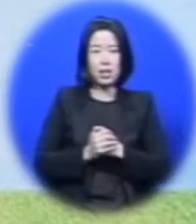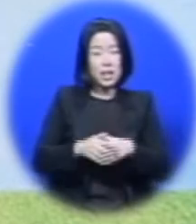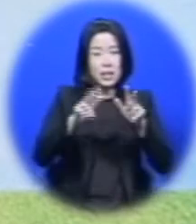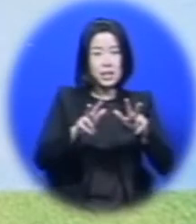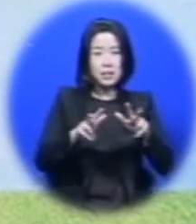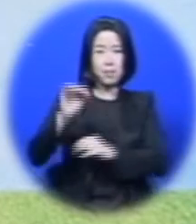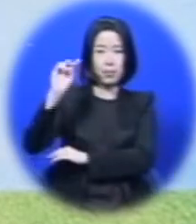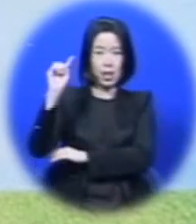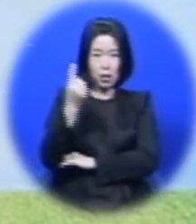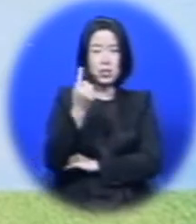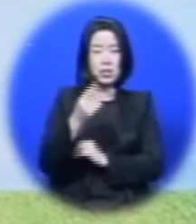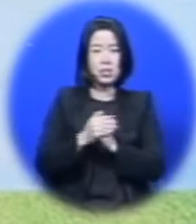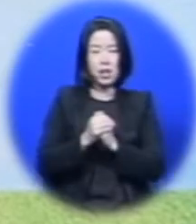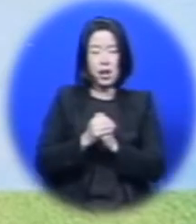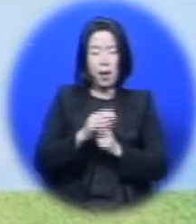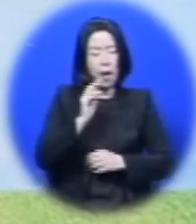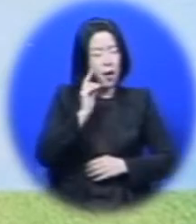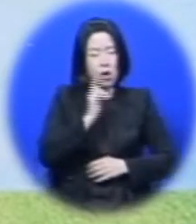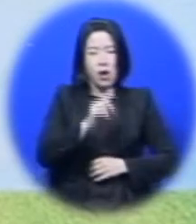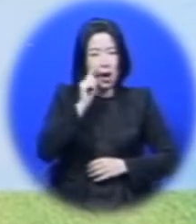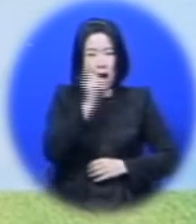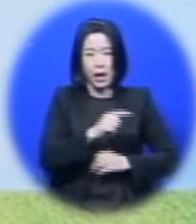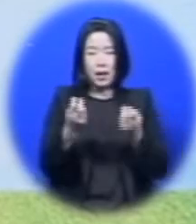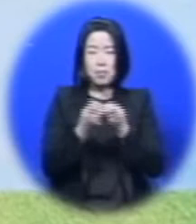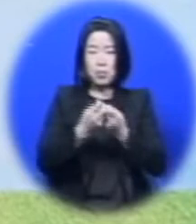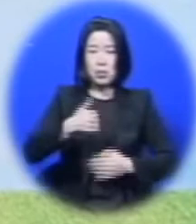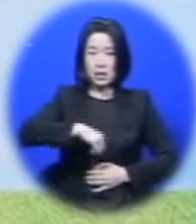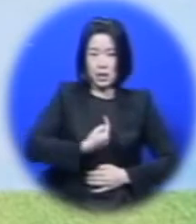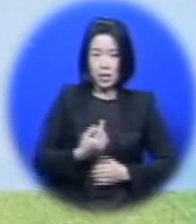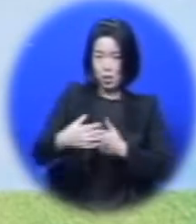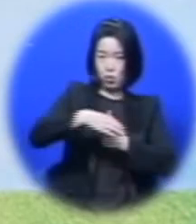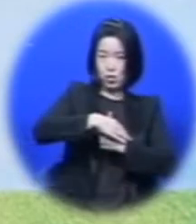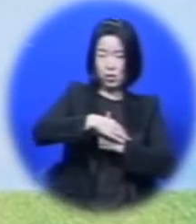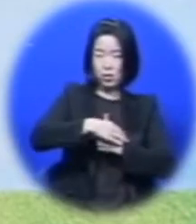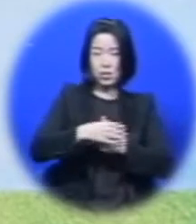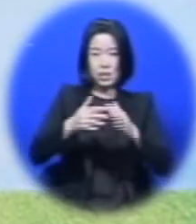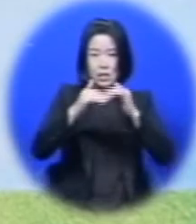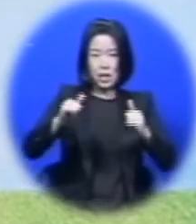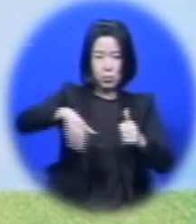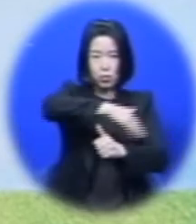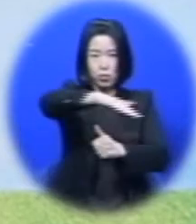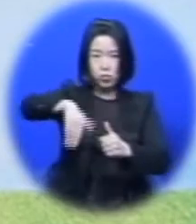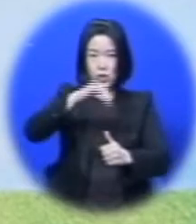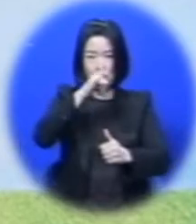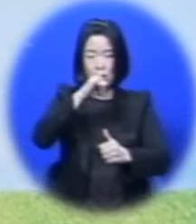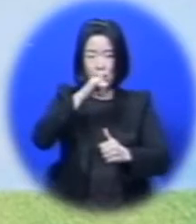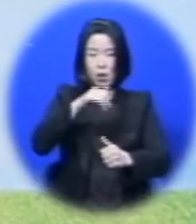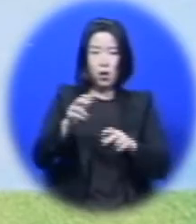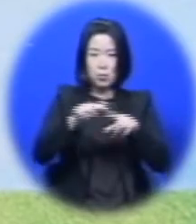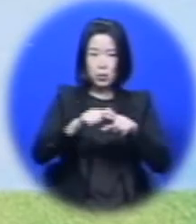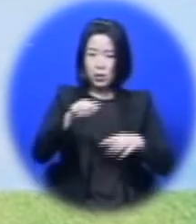지금 다윗은 아주 악한 방법으로 자기를 죽이려고 하는 사람들에 둘러싸여 있어요. 보통